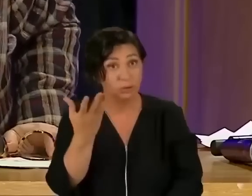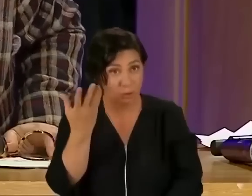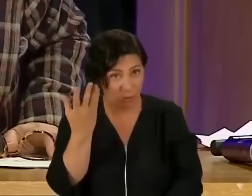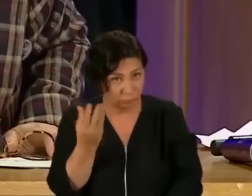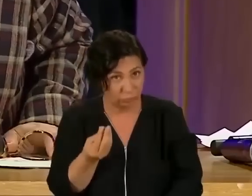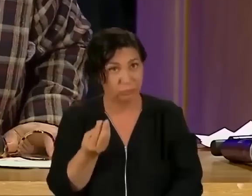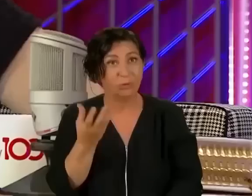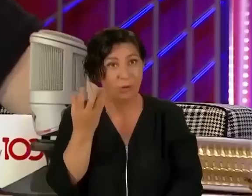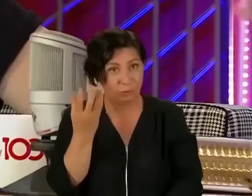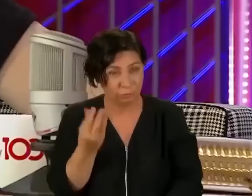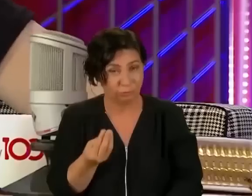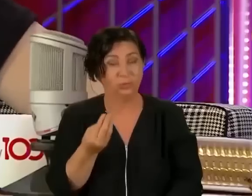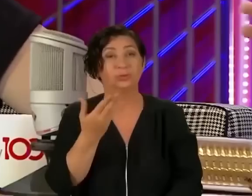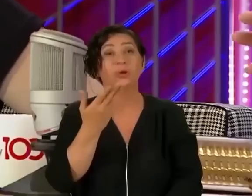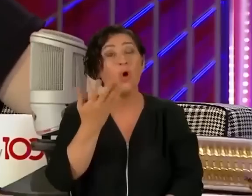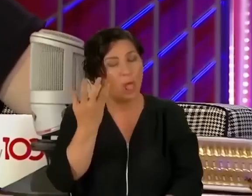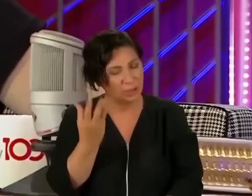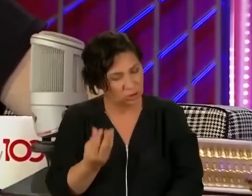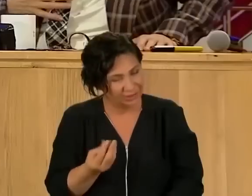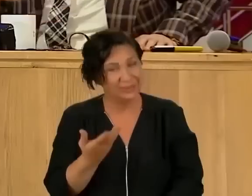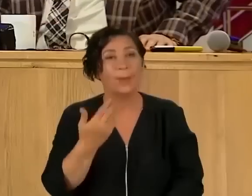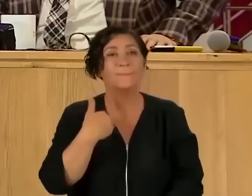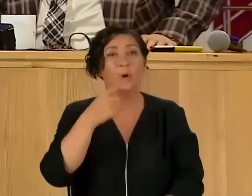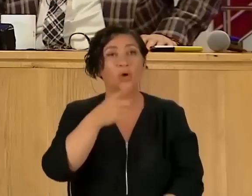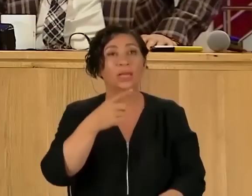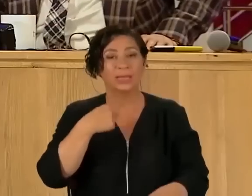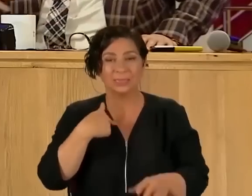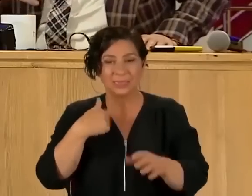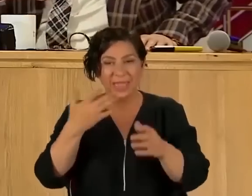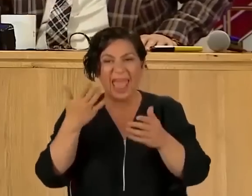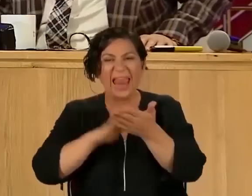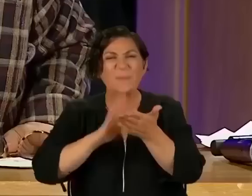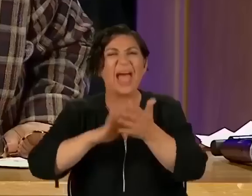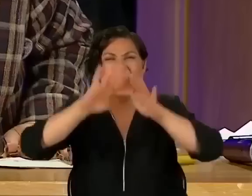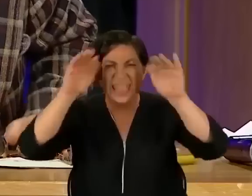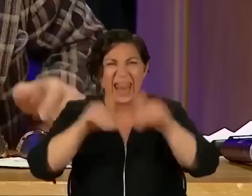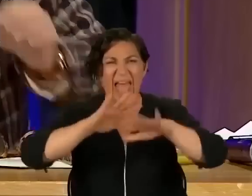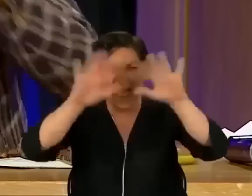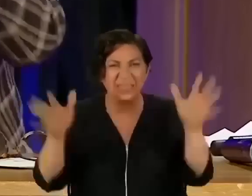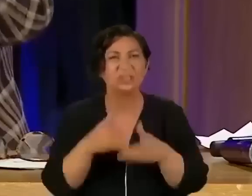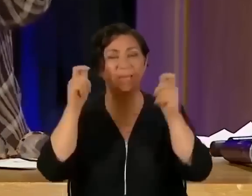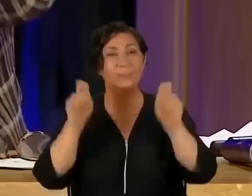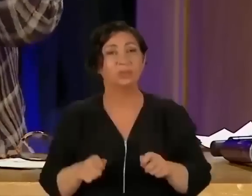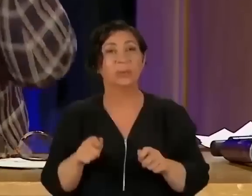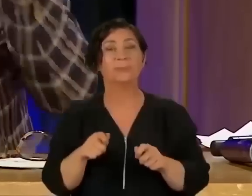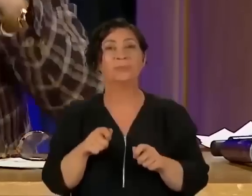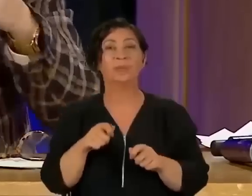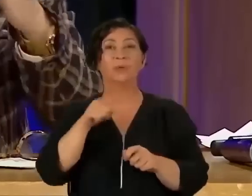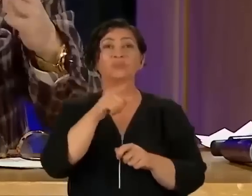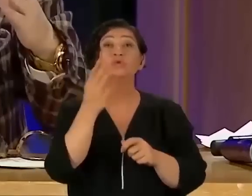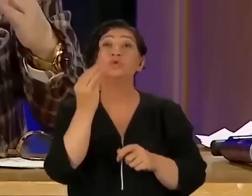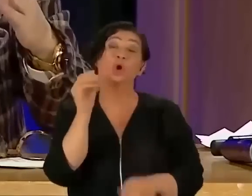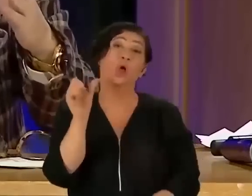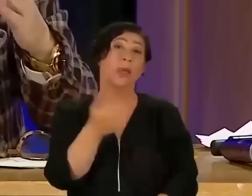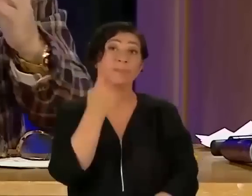Olmuştur. Olmuştur. Sold out olacaktır. Ben de onun sold out olması için, eyvallah, her şeyi yapayım. Çünkü bu